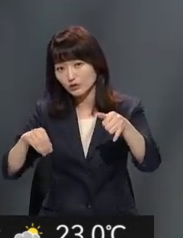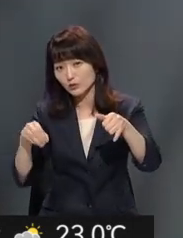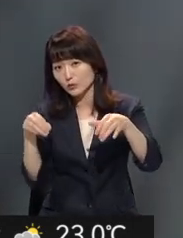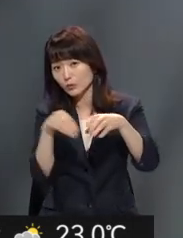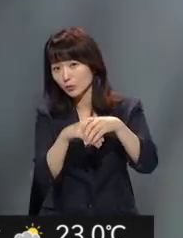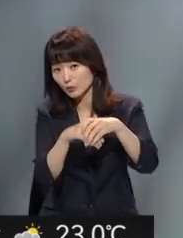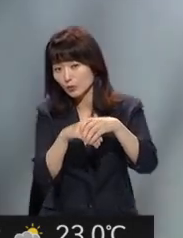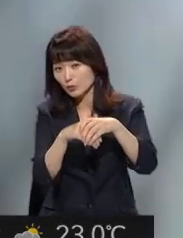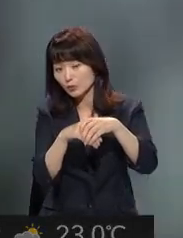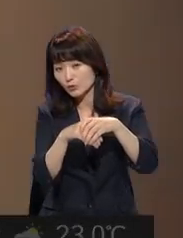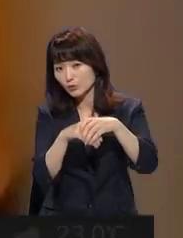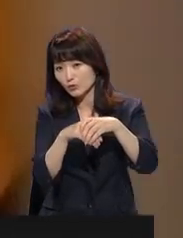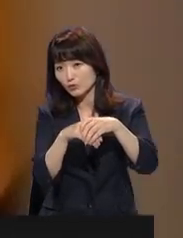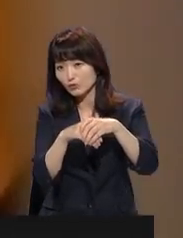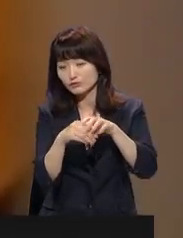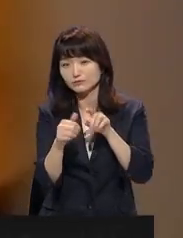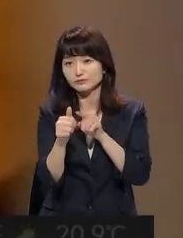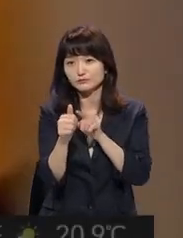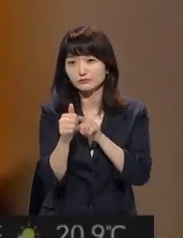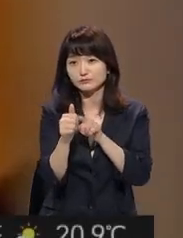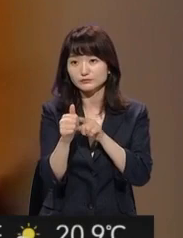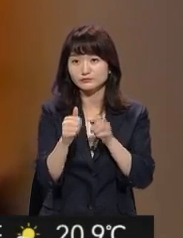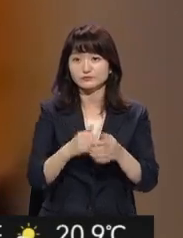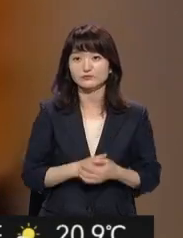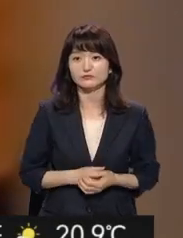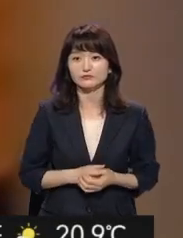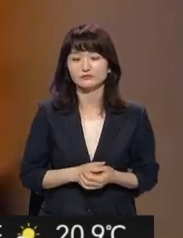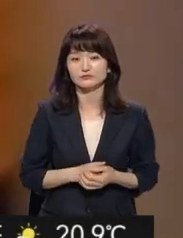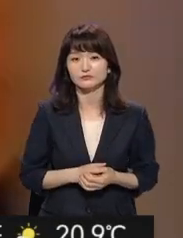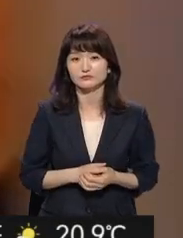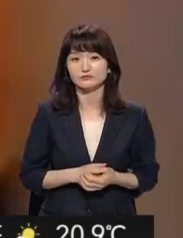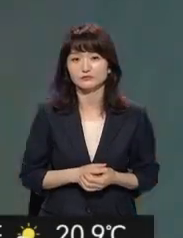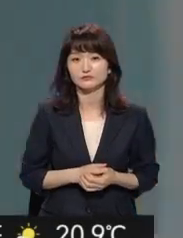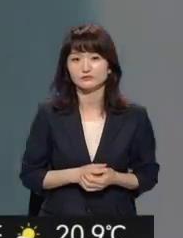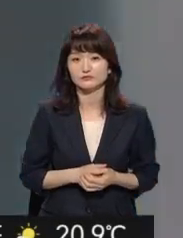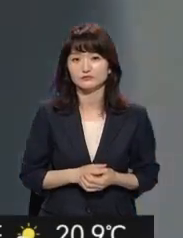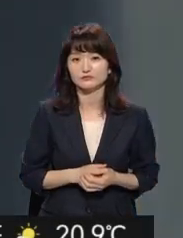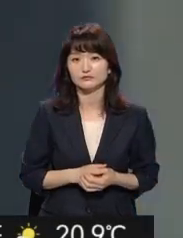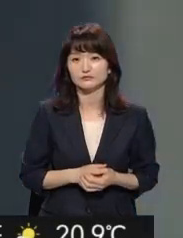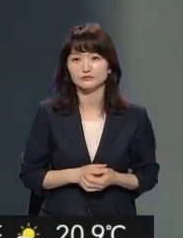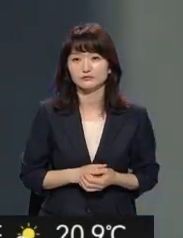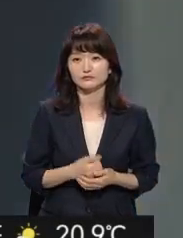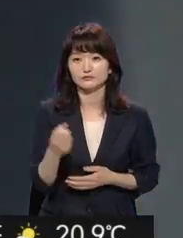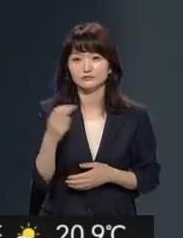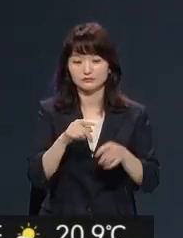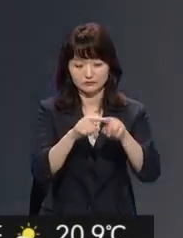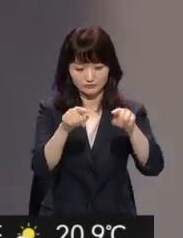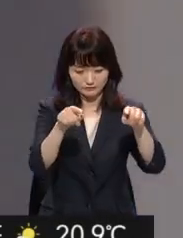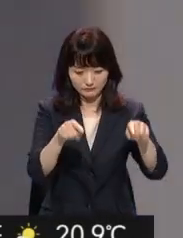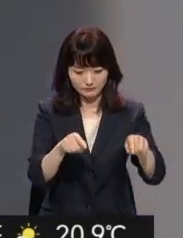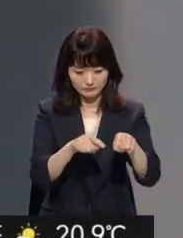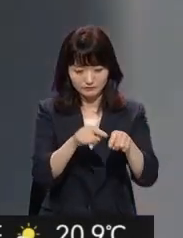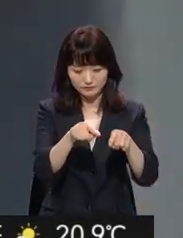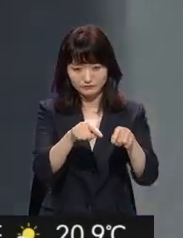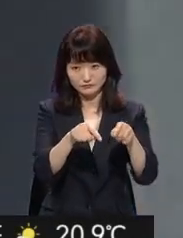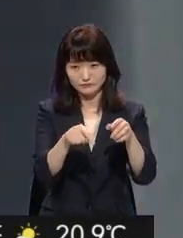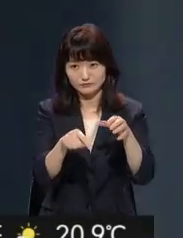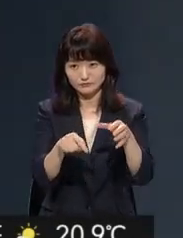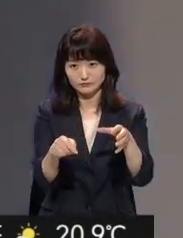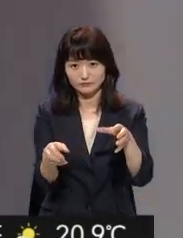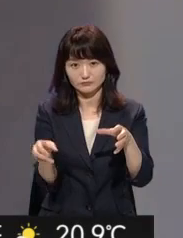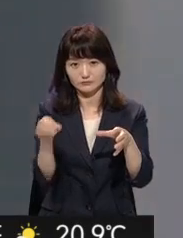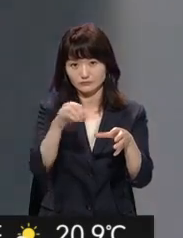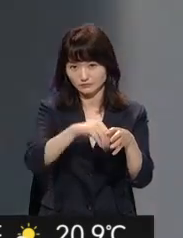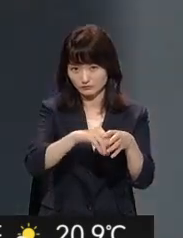또 계속 꼼지락꼼지락 하죠. 뭔가 막 방학해요. 자, 그러더니 다시 콘솔 박스로 뭔가를 집어넣고